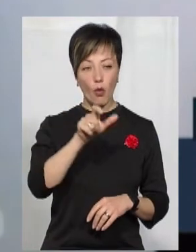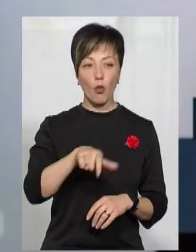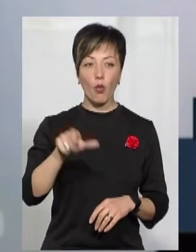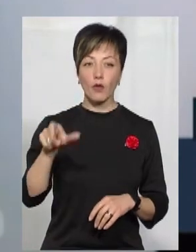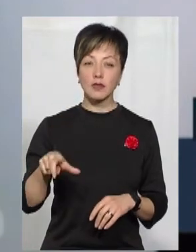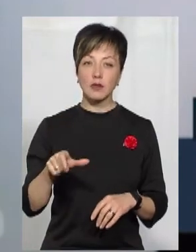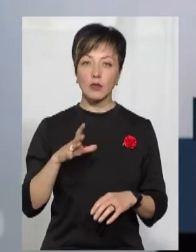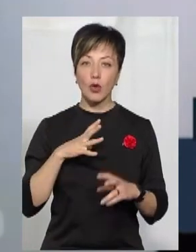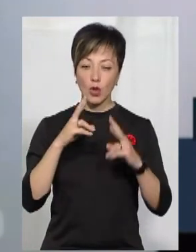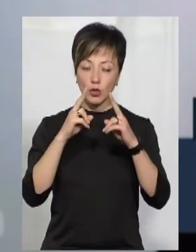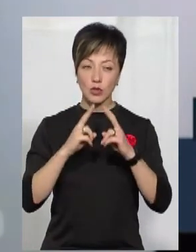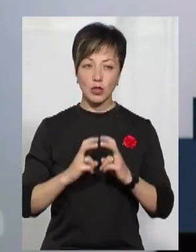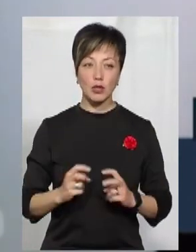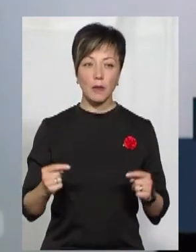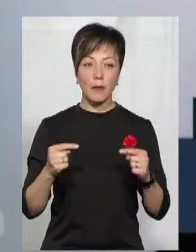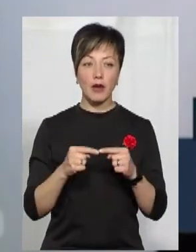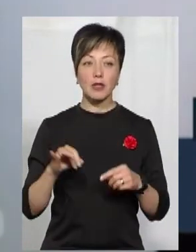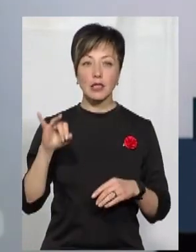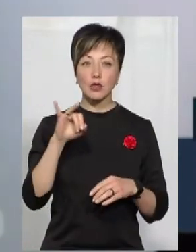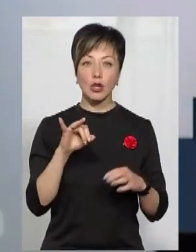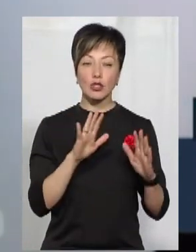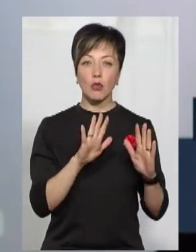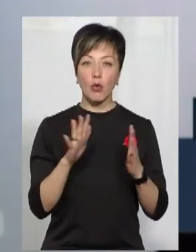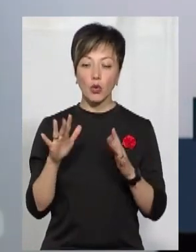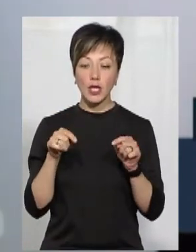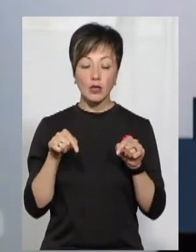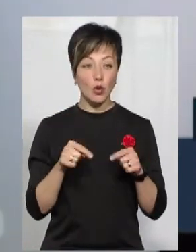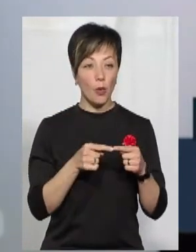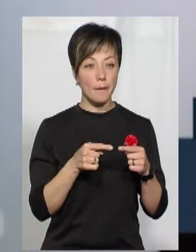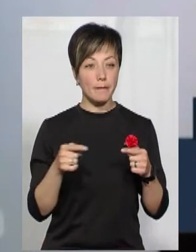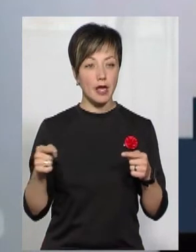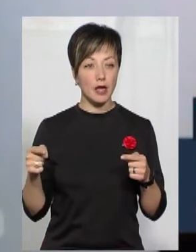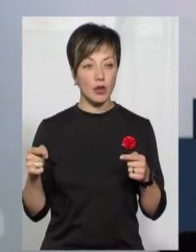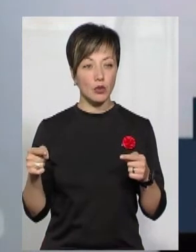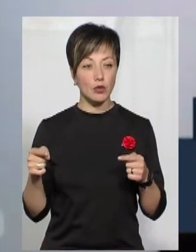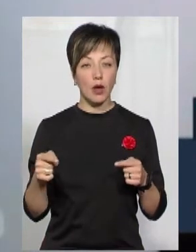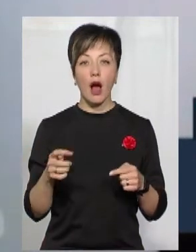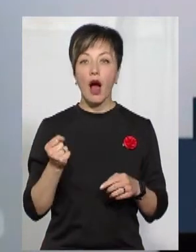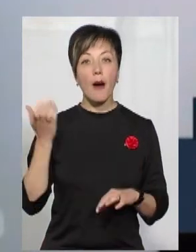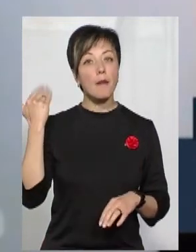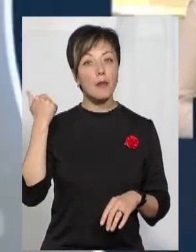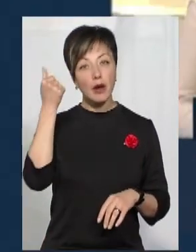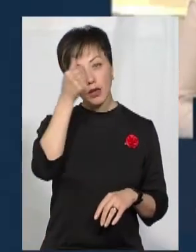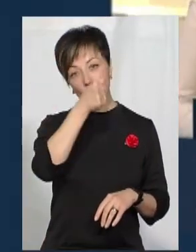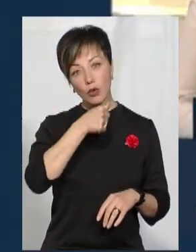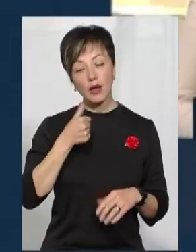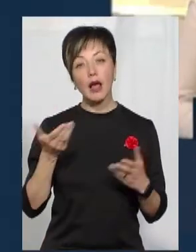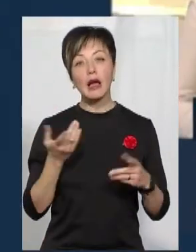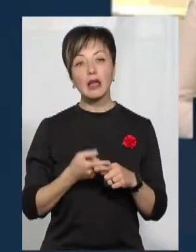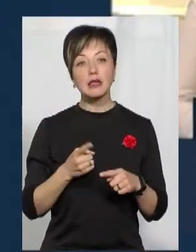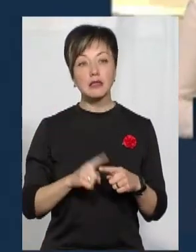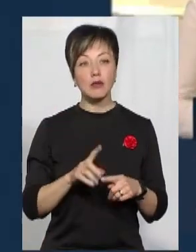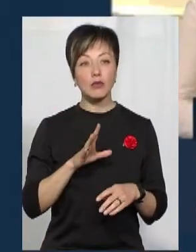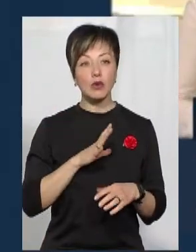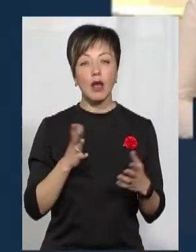із дослідженням певних історичних подій цього періоду. А в попередні роки, які це